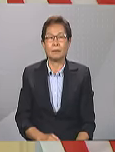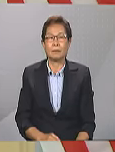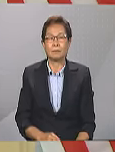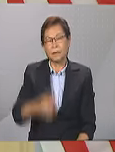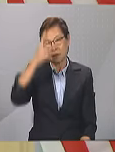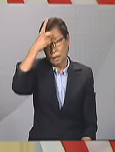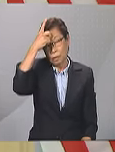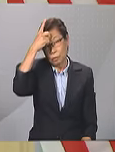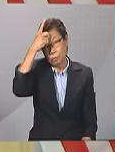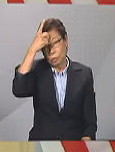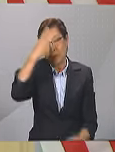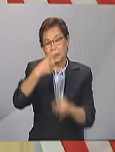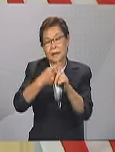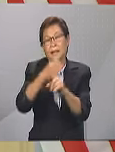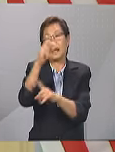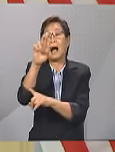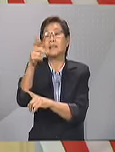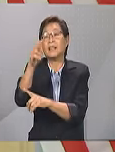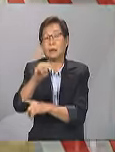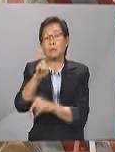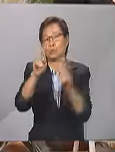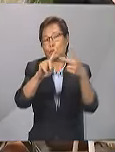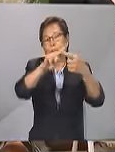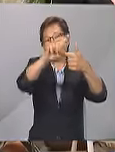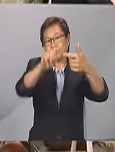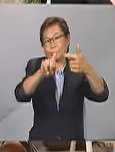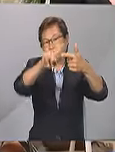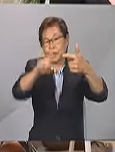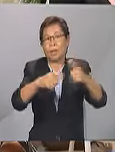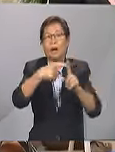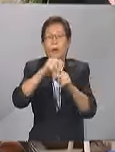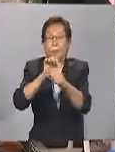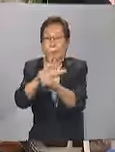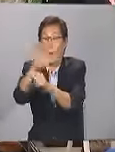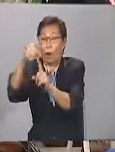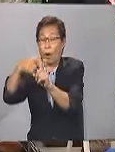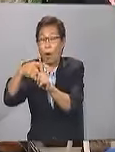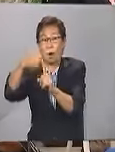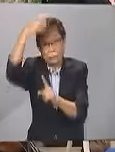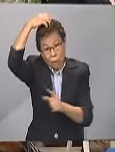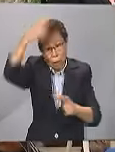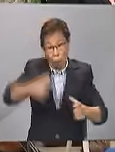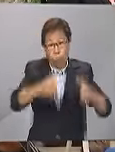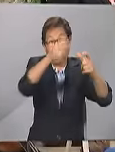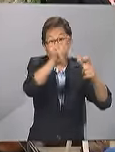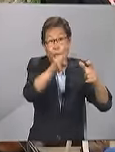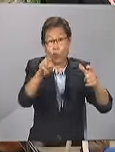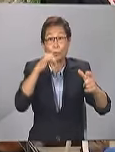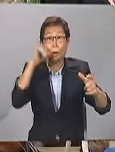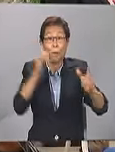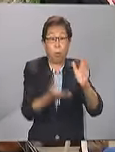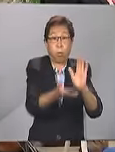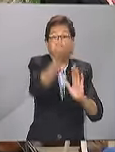Hai the detail Farhana dari AGM jadi dulu soalan l1kit positif bislama mention naik mendadak kepada produk-produk yg